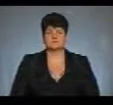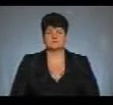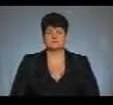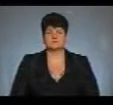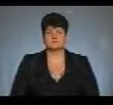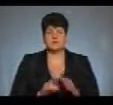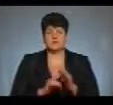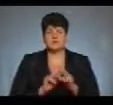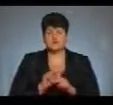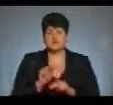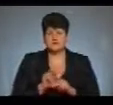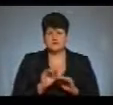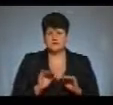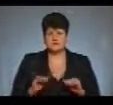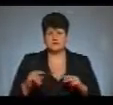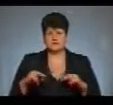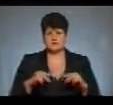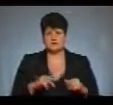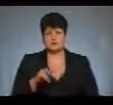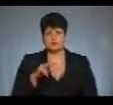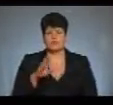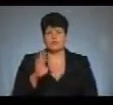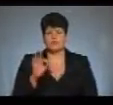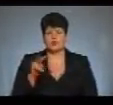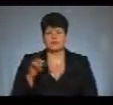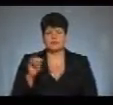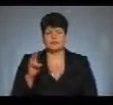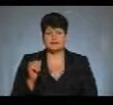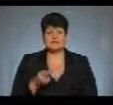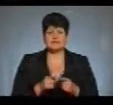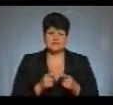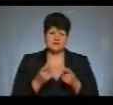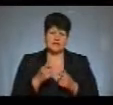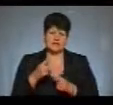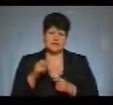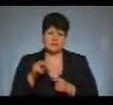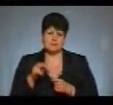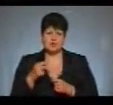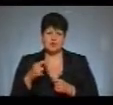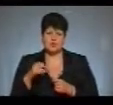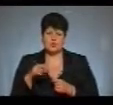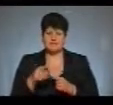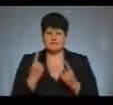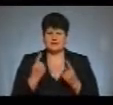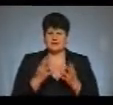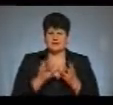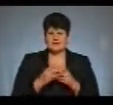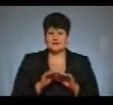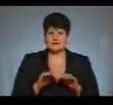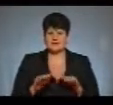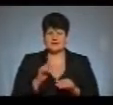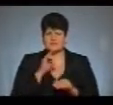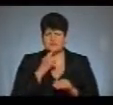Навчала учнів танцювати хореограф Любов Волинець. Це типу хіп-хоп, але він більш такий простіший, тому що велика кількість дітей, їх важко навчити,